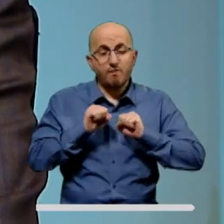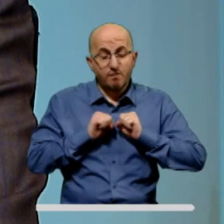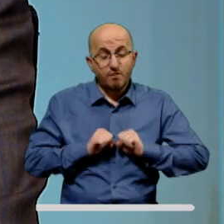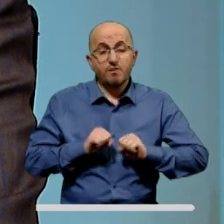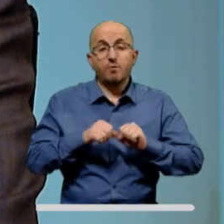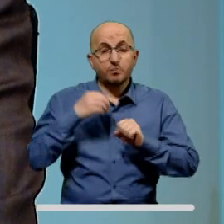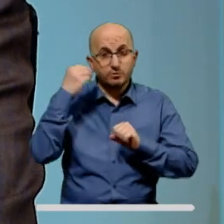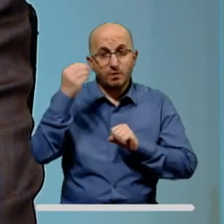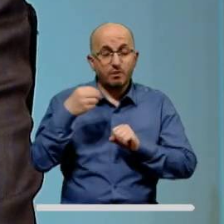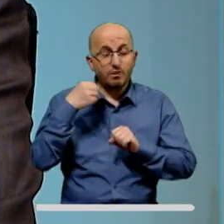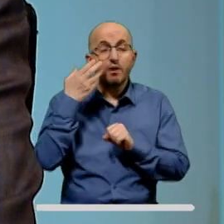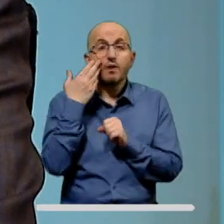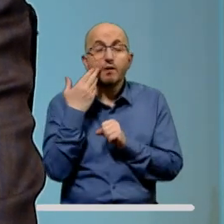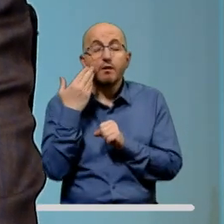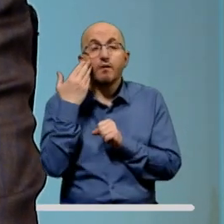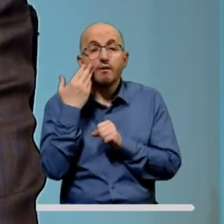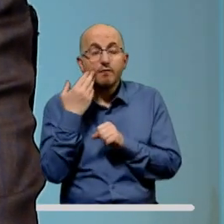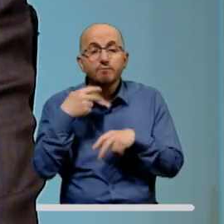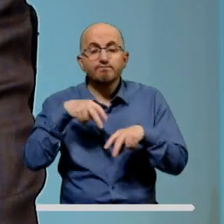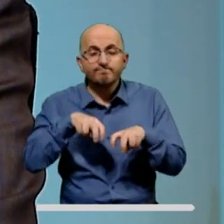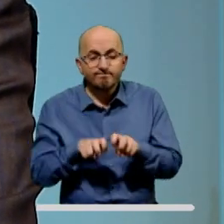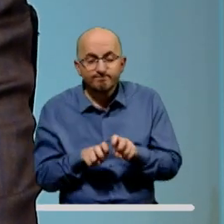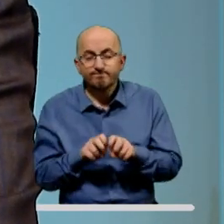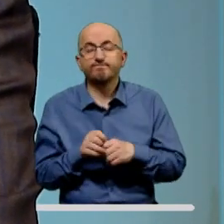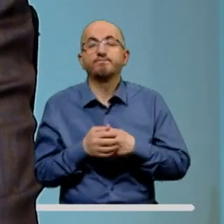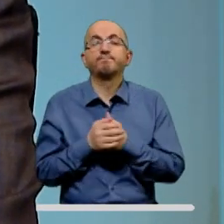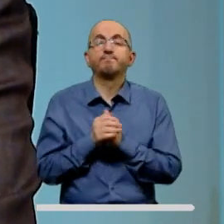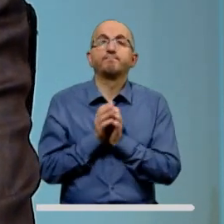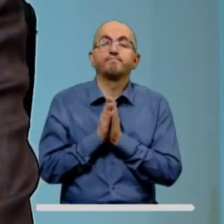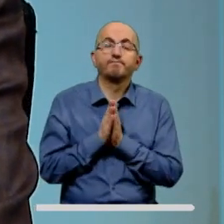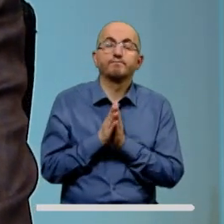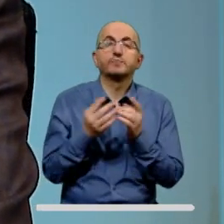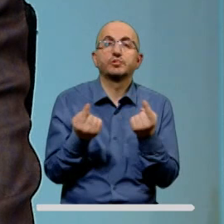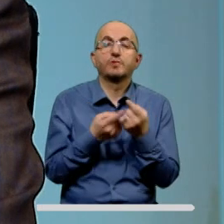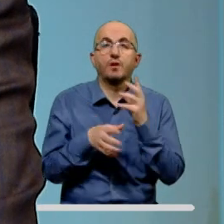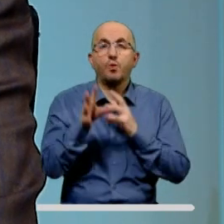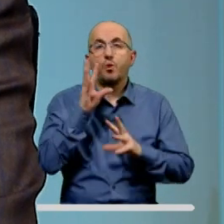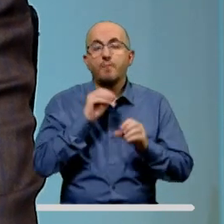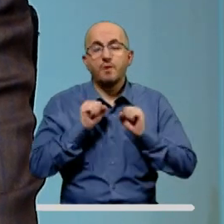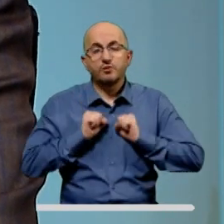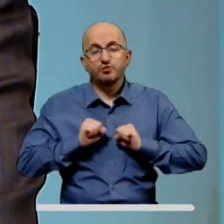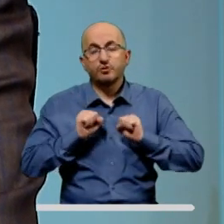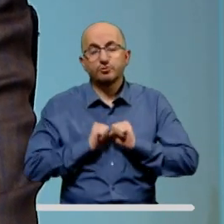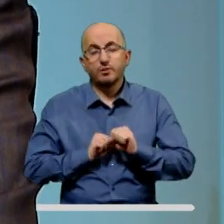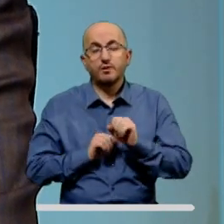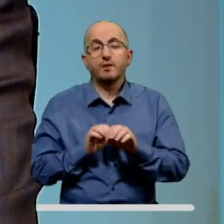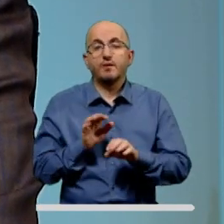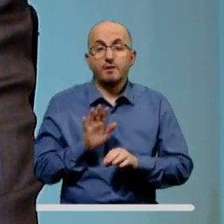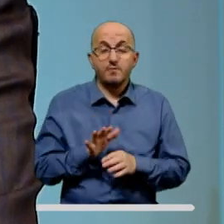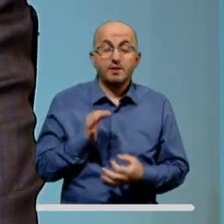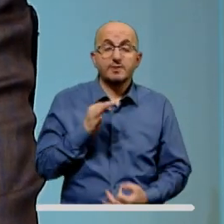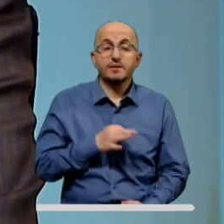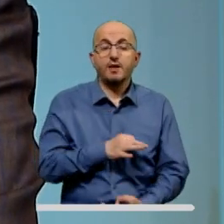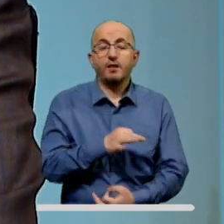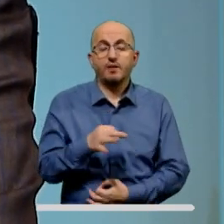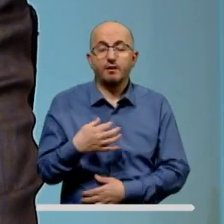hocaların dizine önüne diz çöküyorlar bir şeyler öğrenmeye çalışıyorlar fakat insanlar